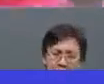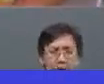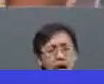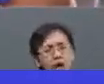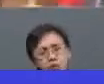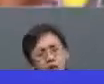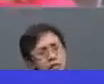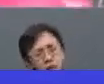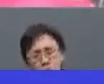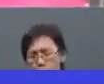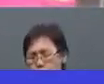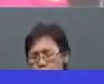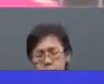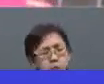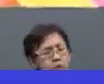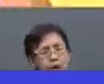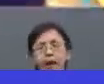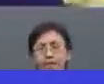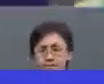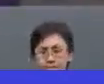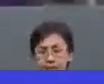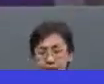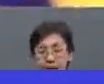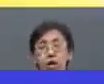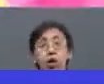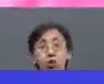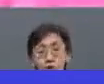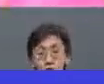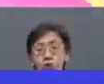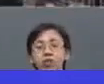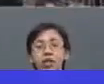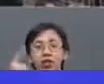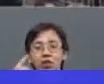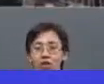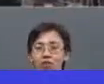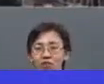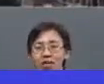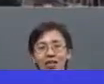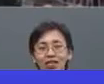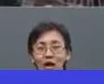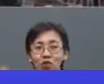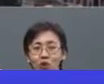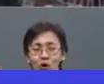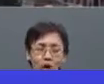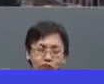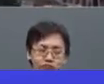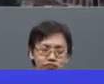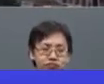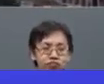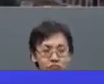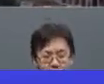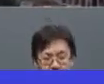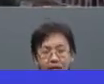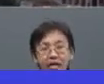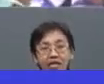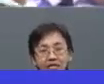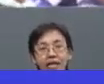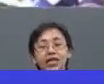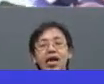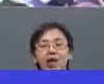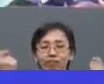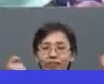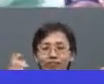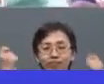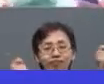ประเทศไทยเฉลิมฉลองพมอย่างยิ่งใหญ่ที่เชียงใหม่ไปแล้วนะฮะอเปิดไปแล้วฉลองไปแล้วเปิดไปแล้วก่อนก่อนหน้าเ